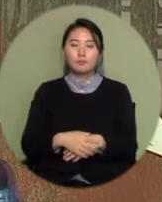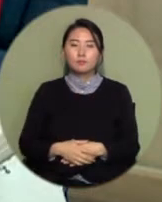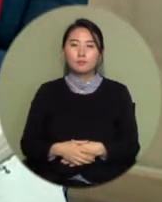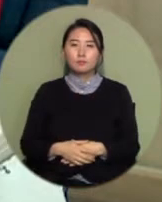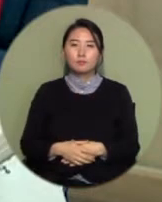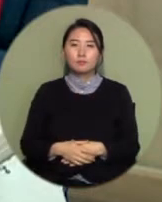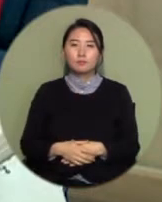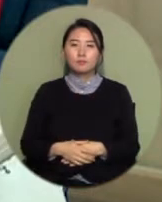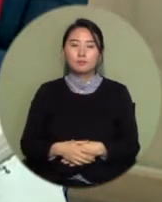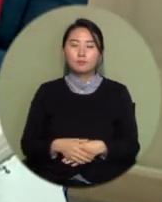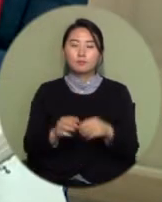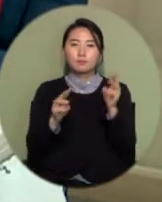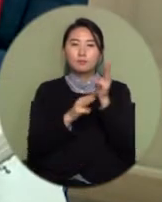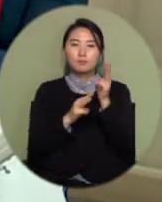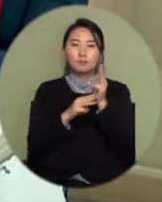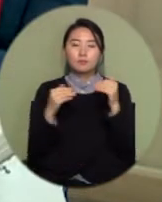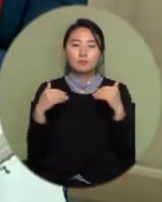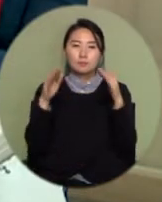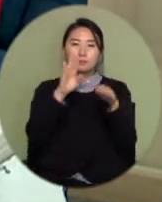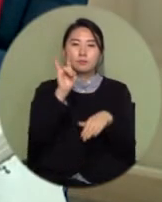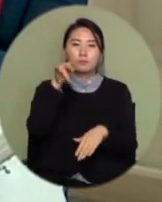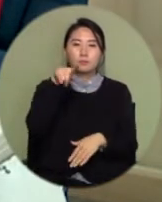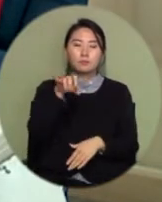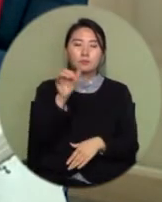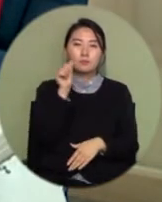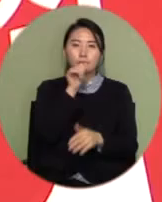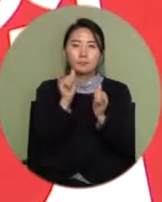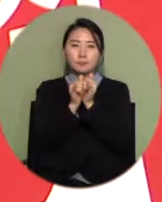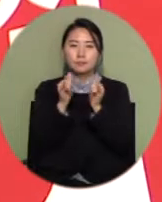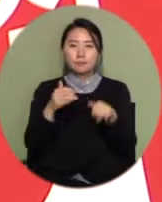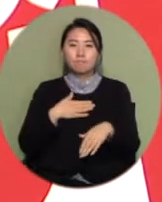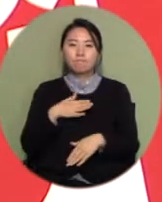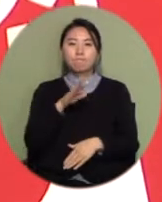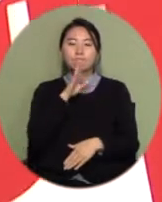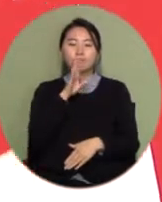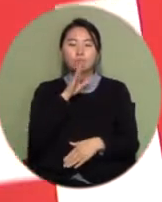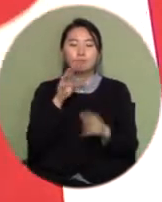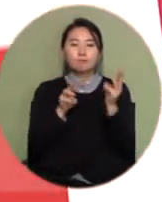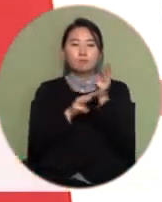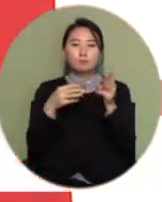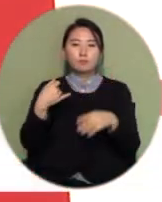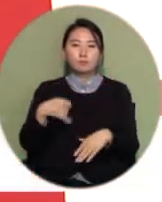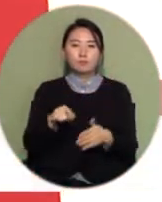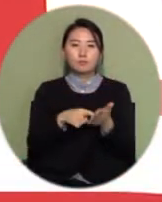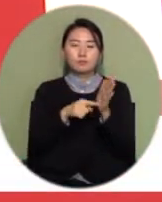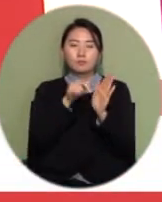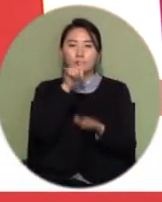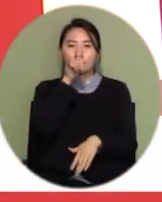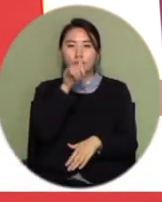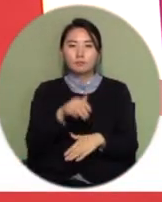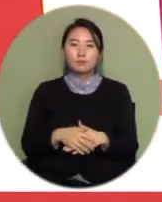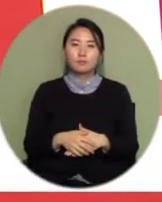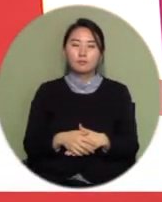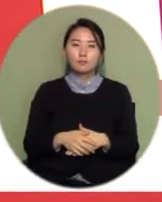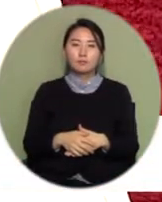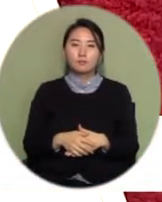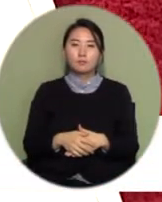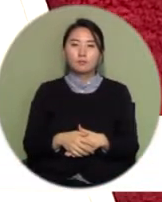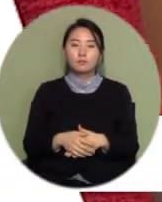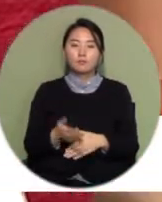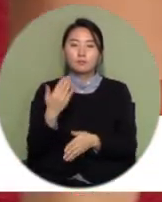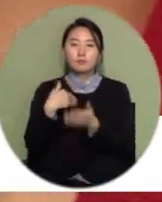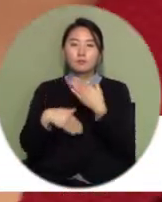됐습니다 중앙에서 자란 배 승이 변호사는 자신이 진짜 중앙에 딸이라는 점을 내세우고 있습니다 기성